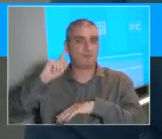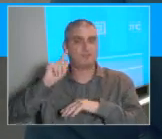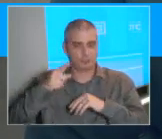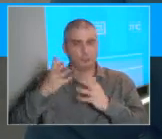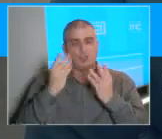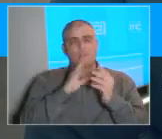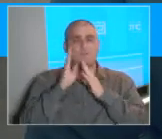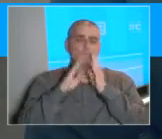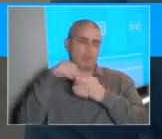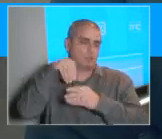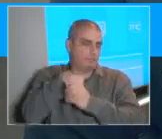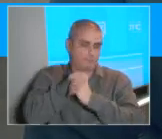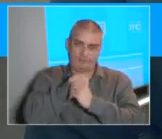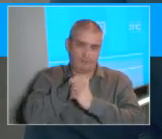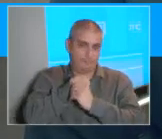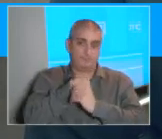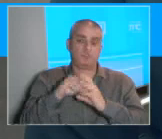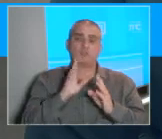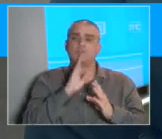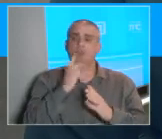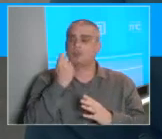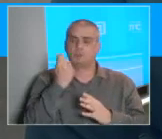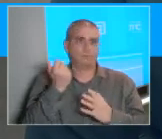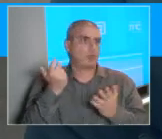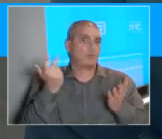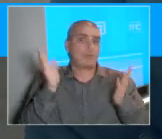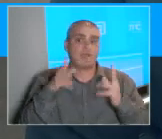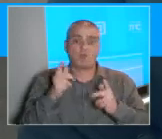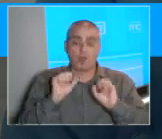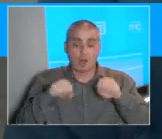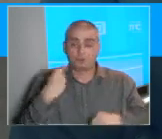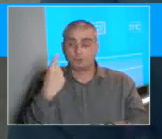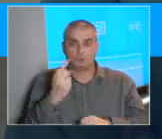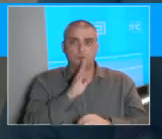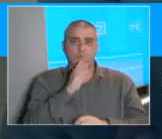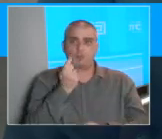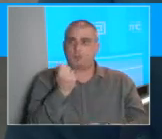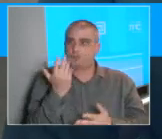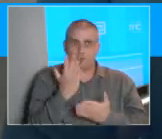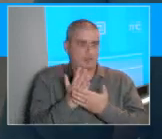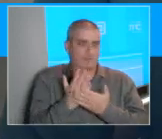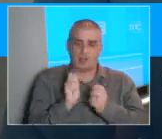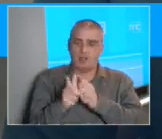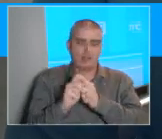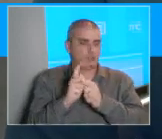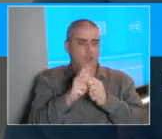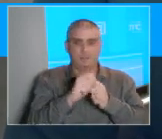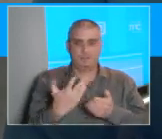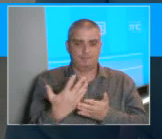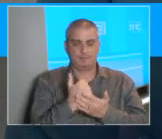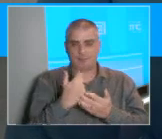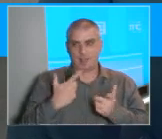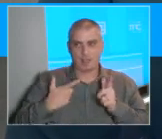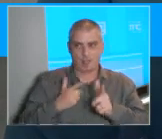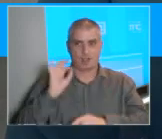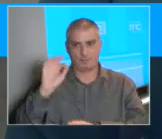להם מספיק בעיות מבית, יש להם בעיות כספיות, אפילו לשלטונות יש בעיות כספיות כבר עם לשלם לסחירי